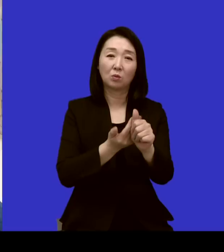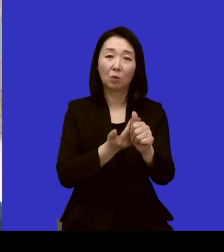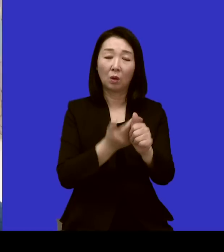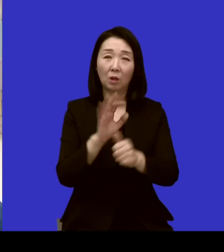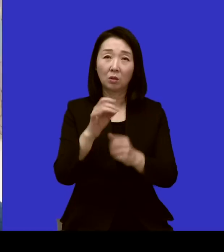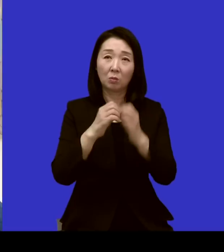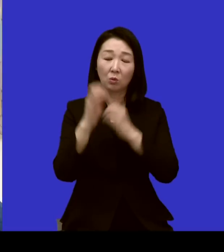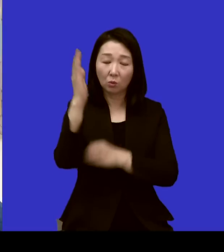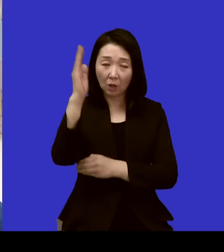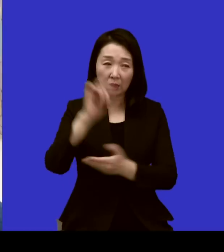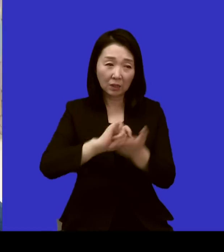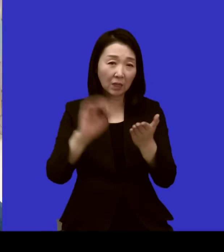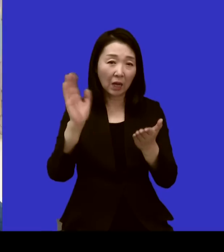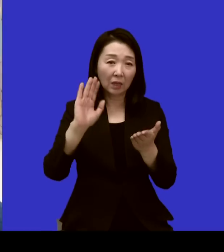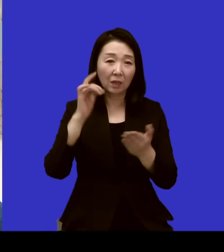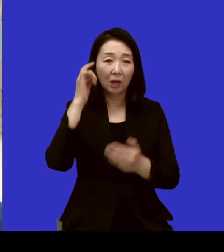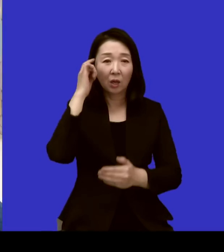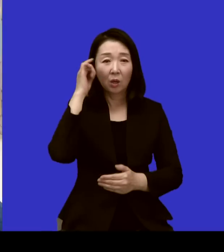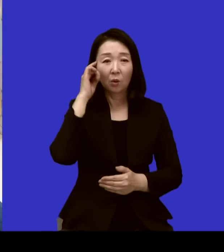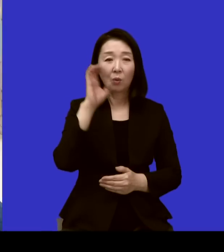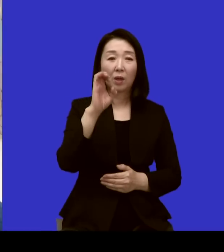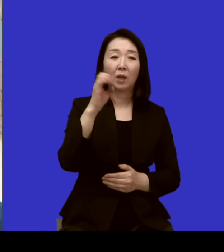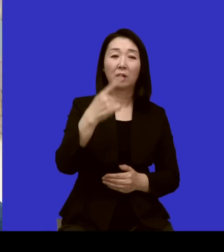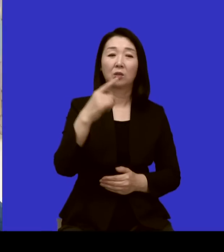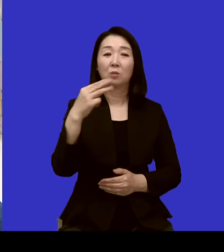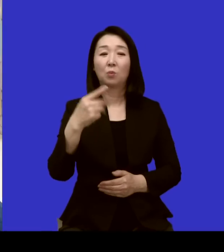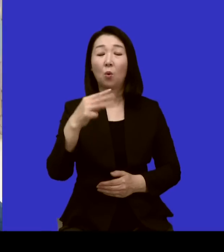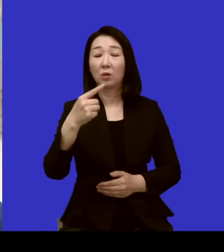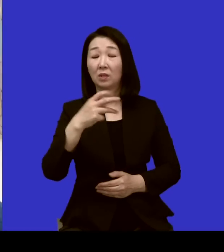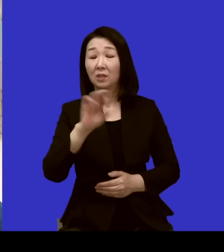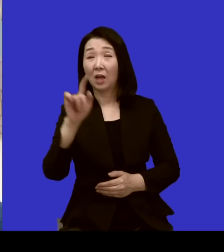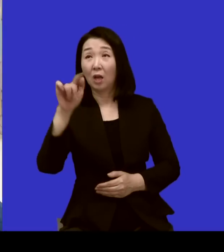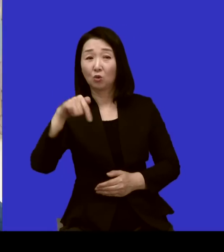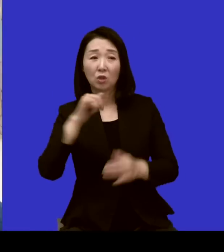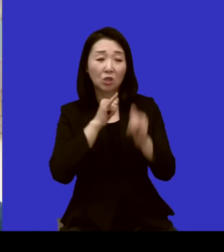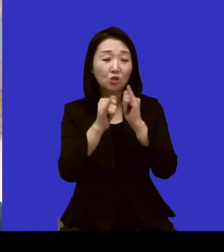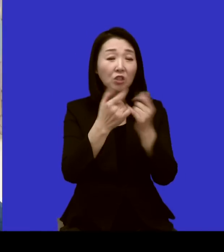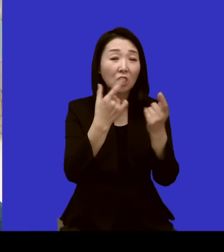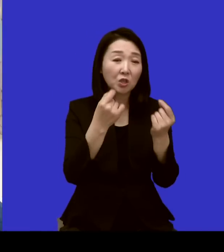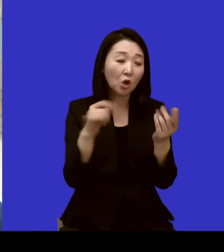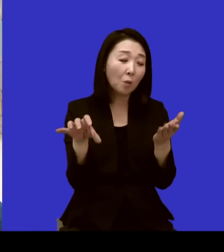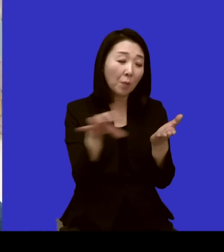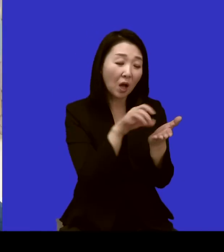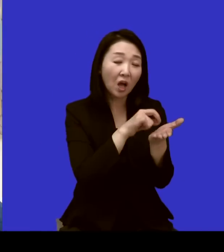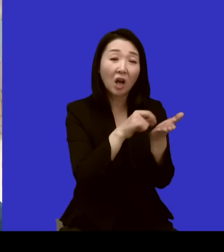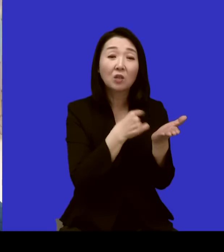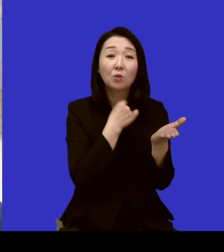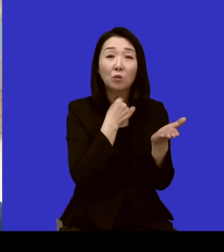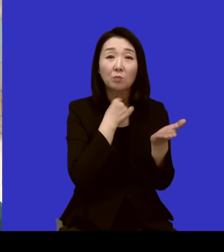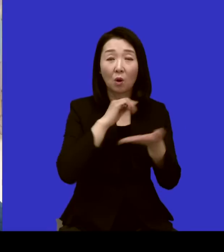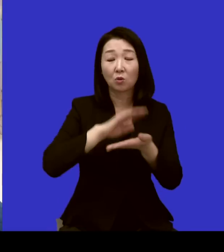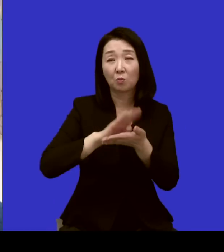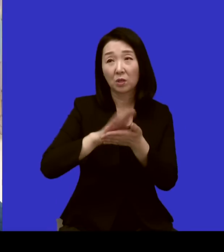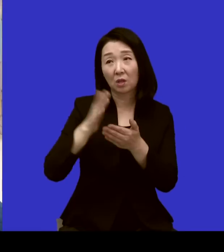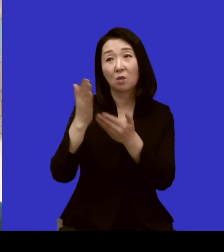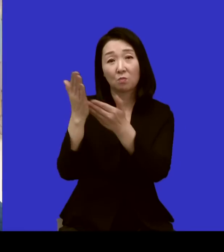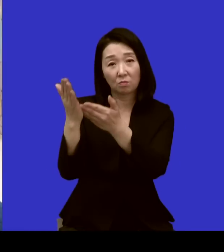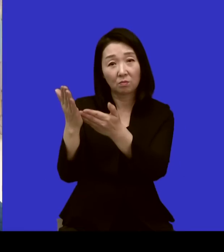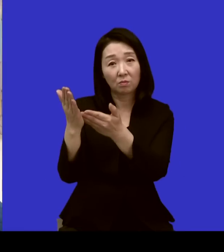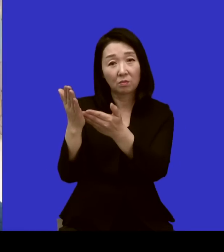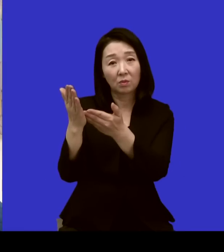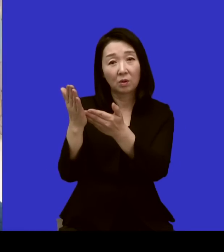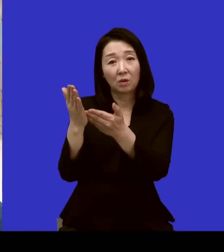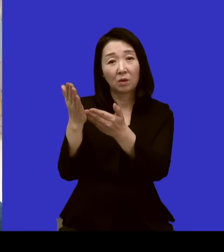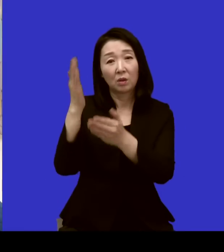쓸 생각이 없었고요. 이걸 예. 르포르타주라고 해서 예, 예. 취재 기록으로 담으려고 했었고요. 예, 예, 예. 그리고 실제로 이제 출판사와 의뢰를 했는데